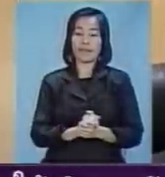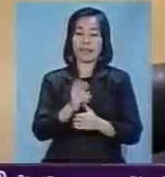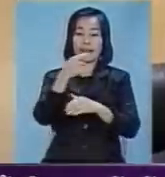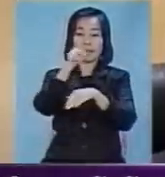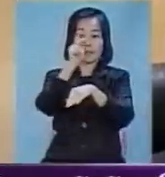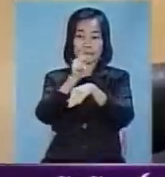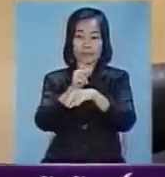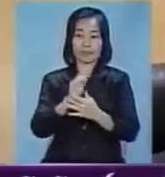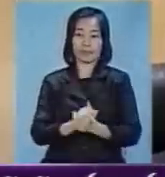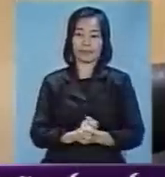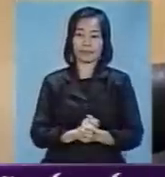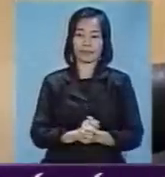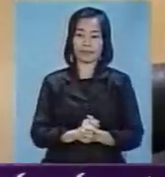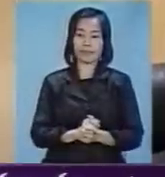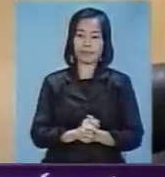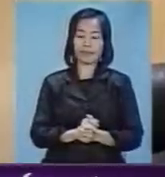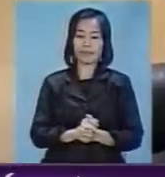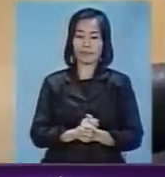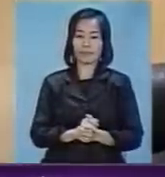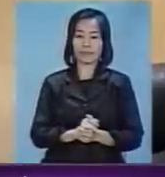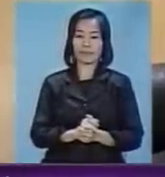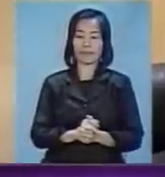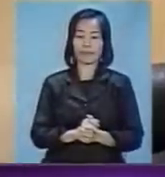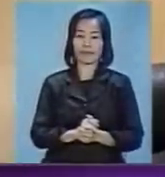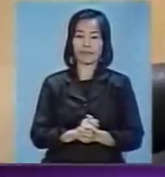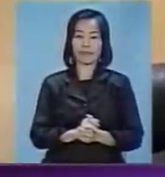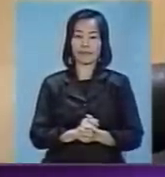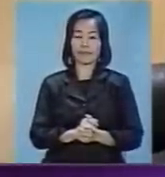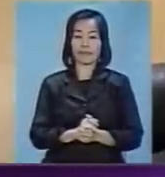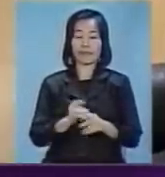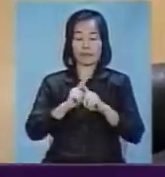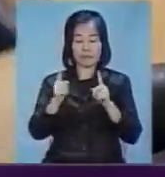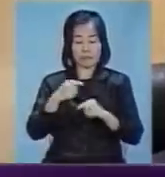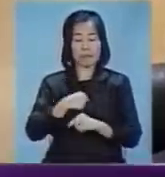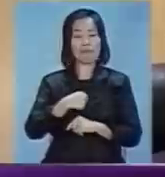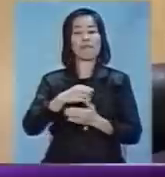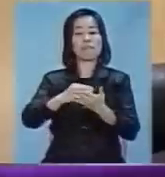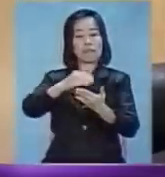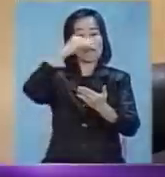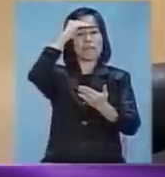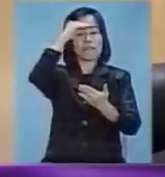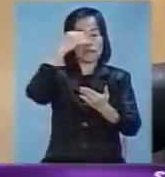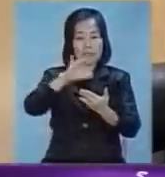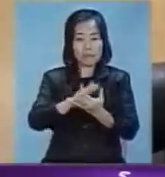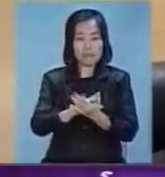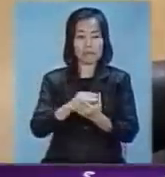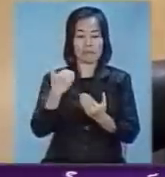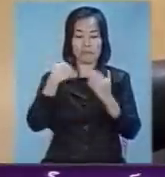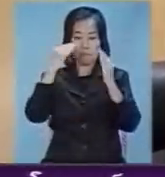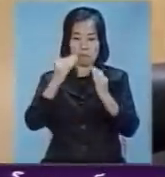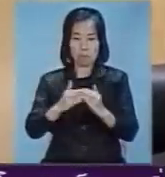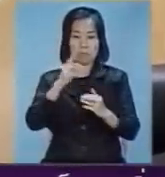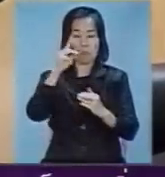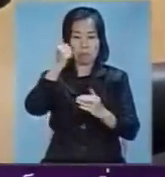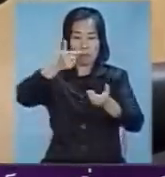ัแต่ว่าเมื่อเราได้วัดเรียนว่ามีคนใช้สไ particles